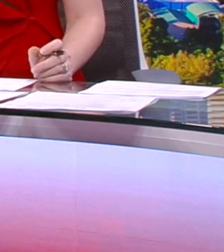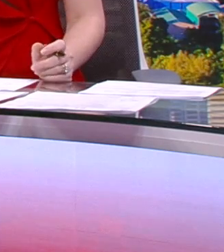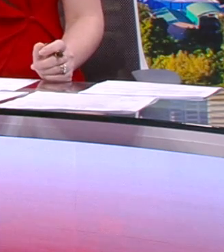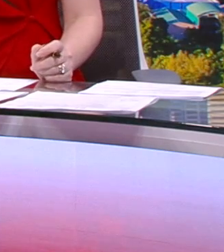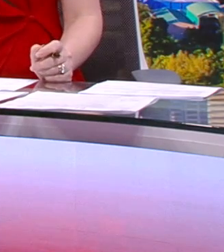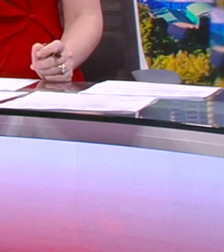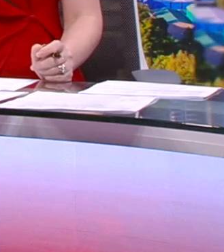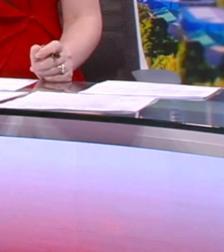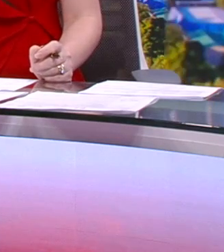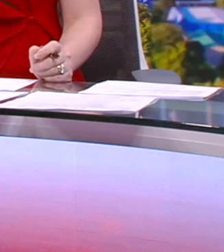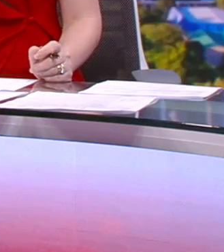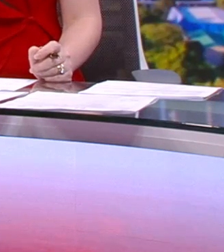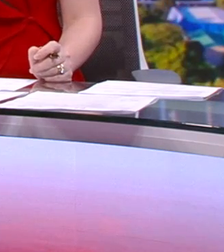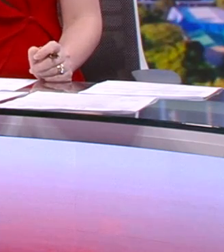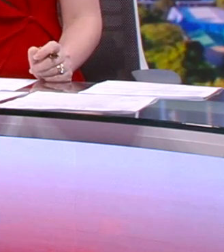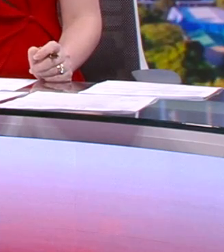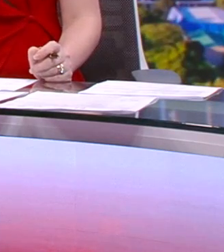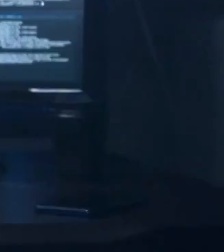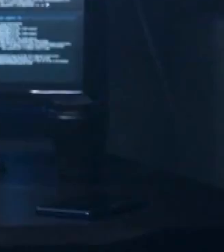คะไปติดตามกันกับคุณกุลชา